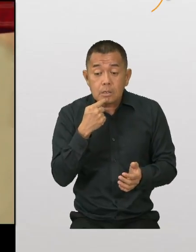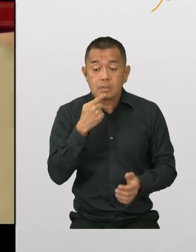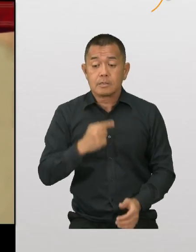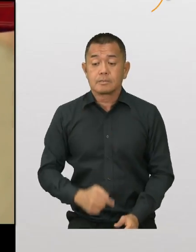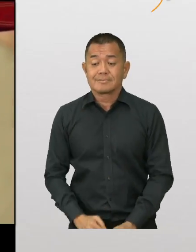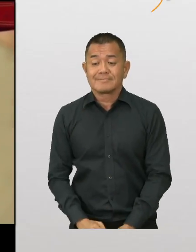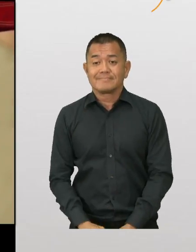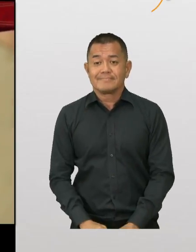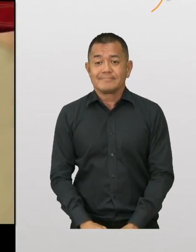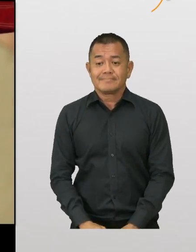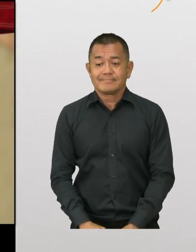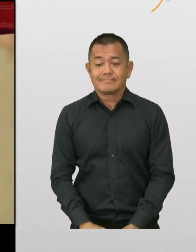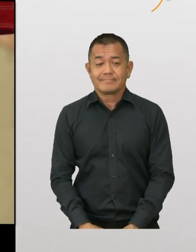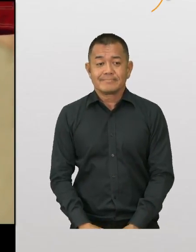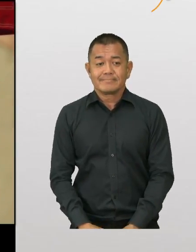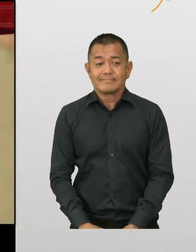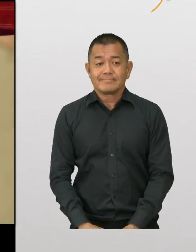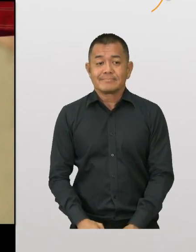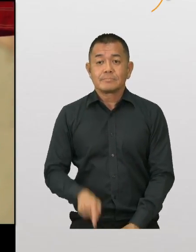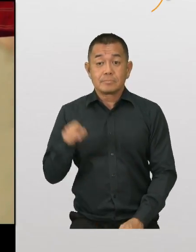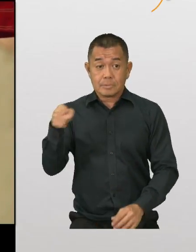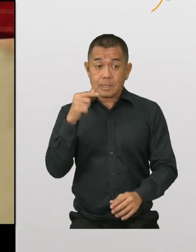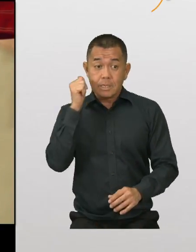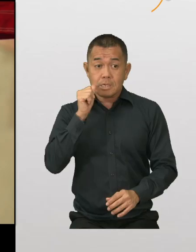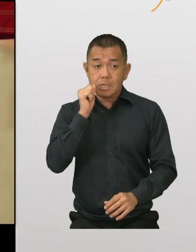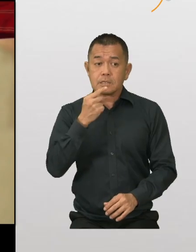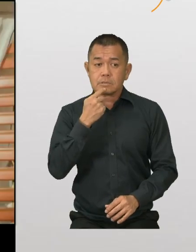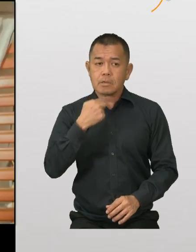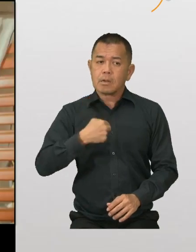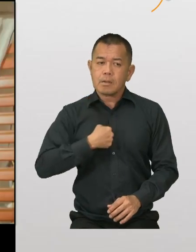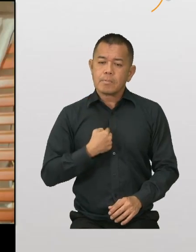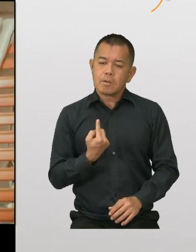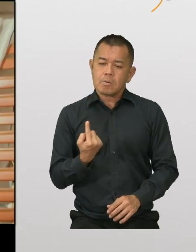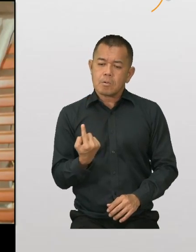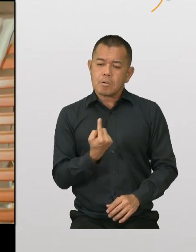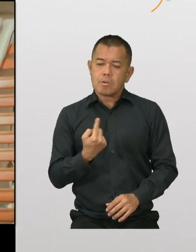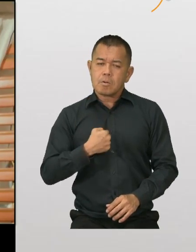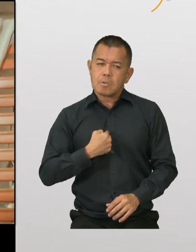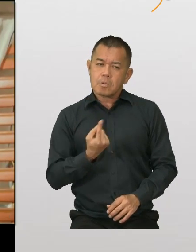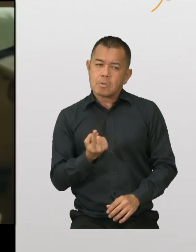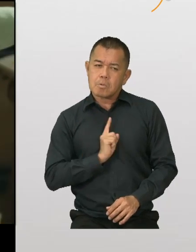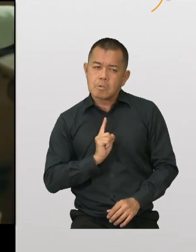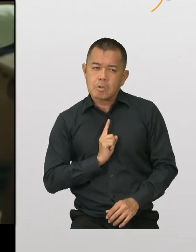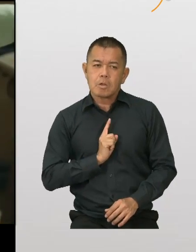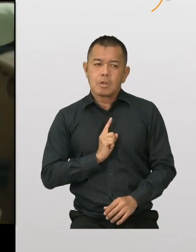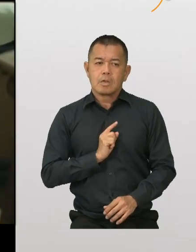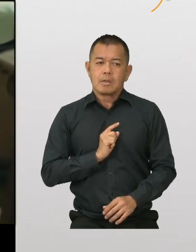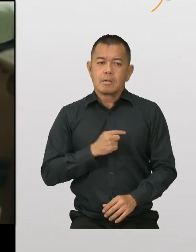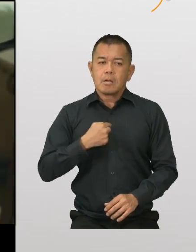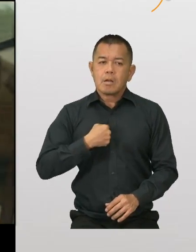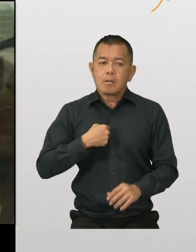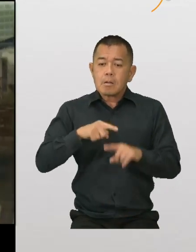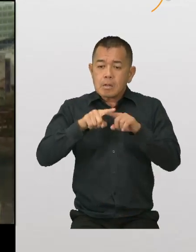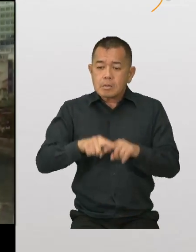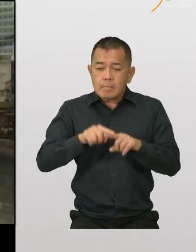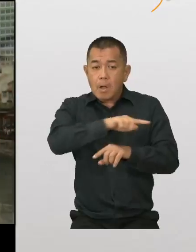became a breadwinner at 15 years old. My families depended on me. My Samsa sisters looked after me. 我